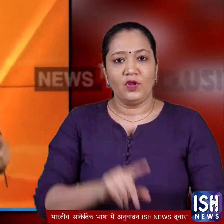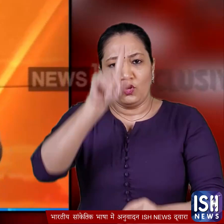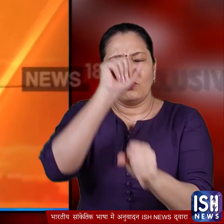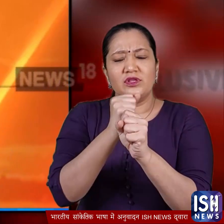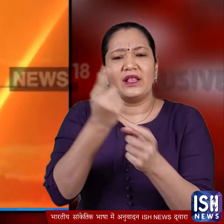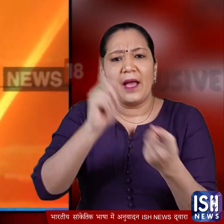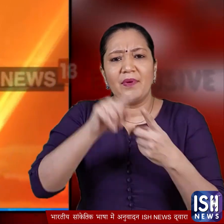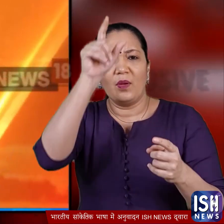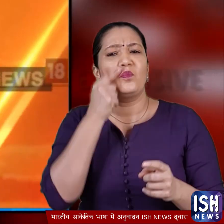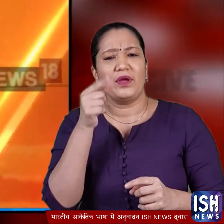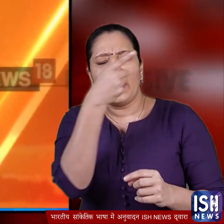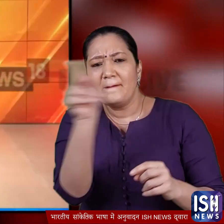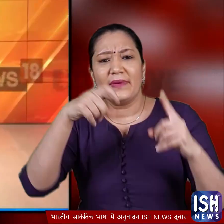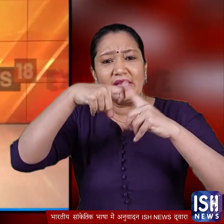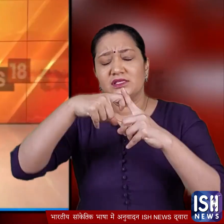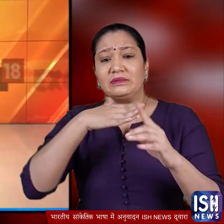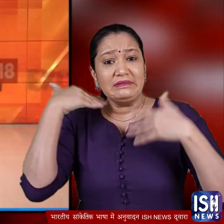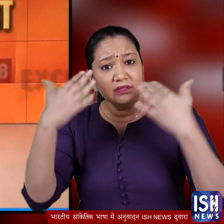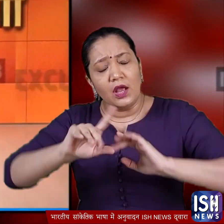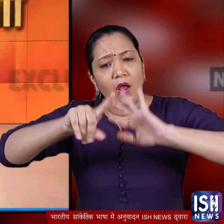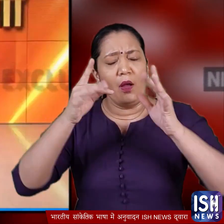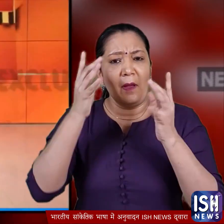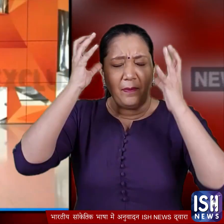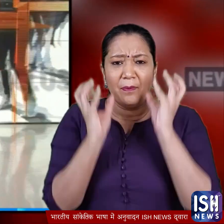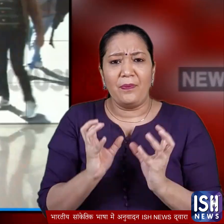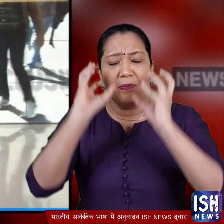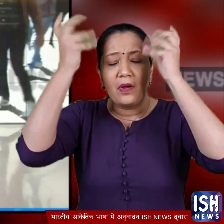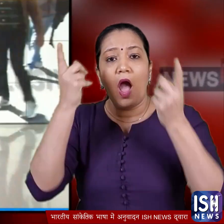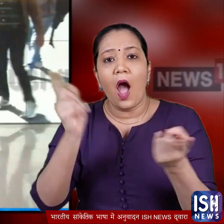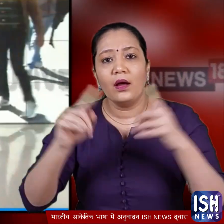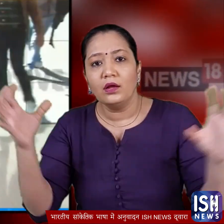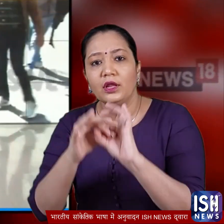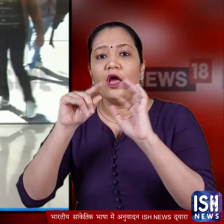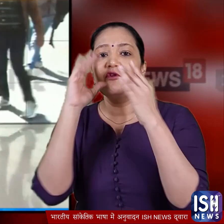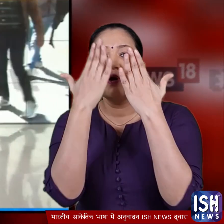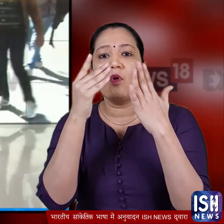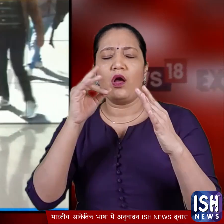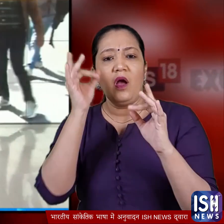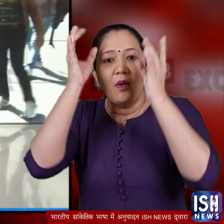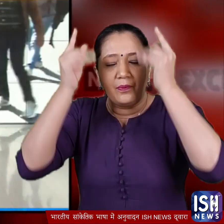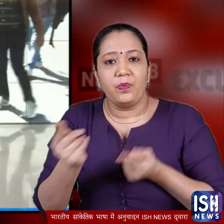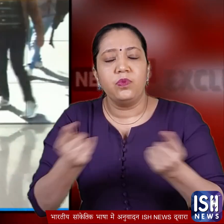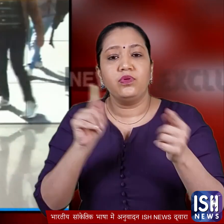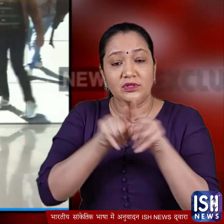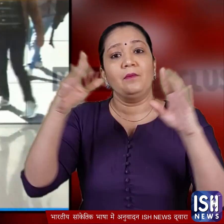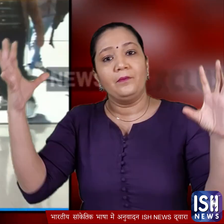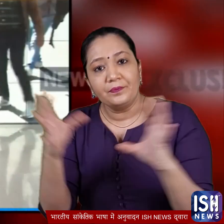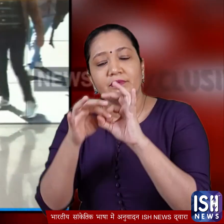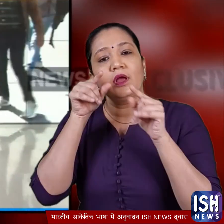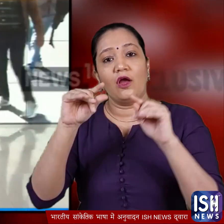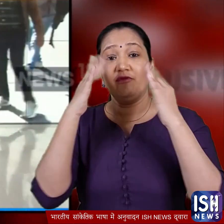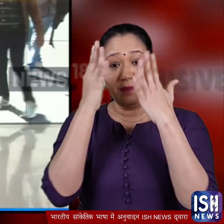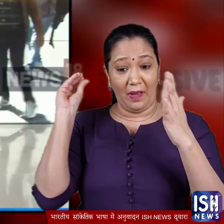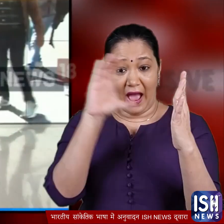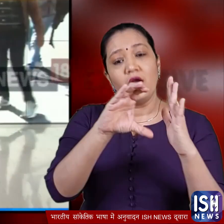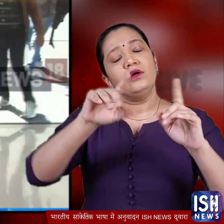गुजरात में किशन नाम के लड़के की हत्या पर पूरा राज्य भड़क उठा। मामला केवल एक भड़काऊ फेसबुक पोस्ट का है और आरोपों के मुताबिक उसी पोस्ट की वजह